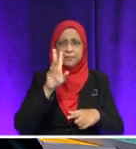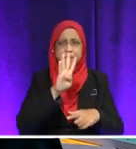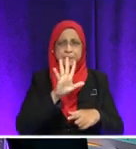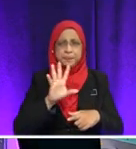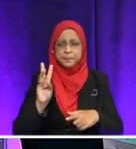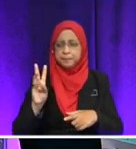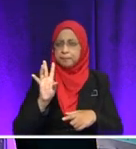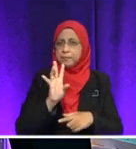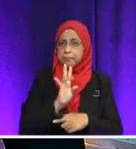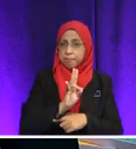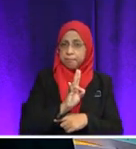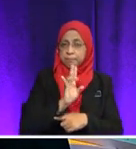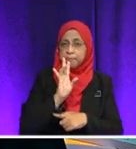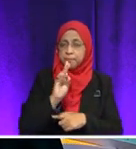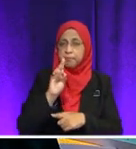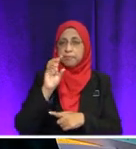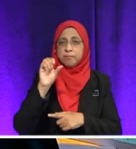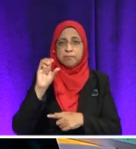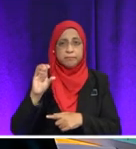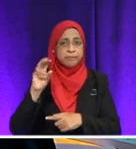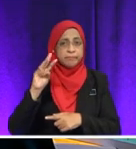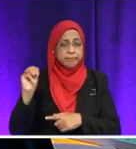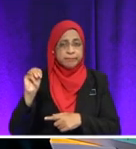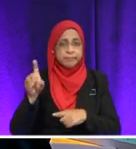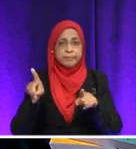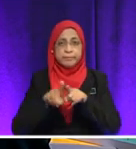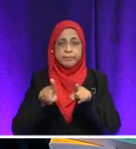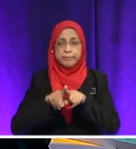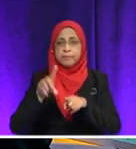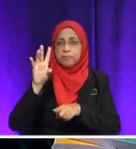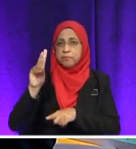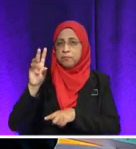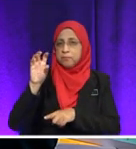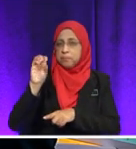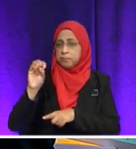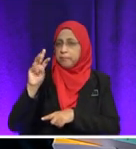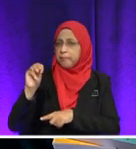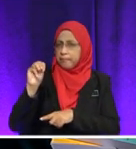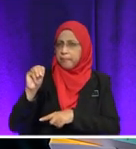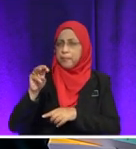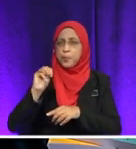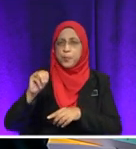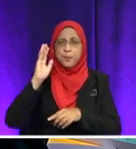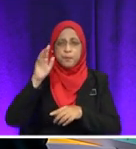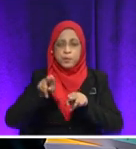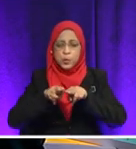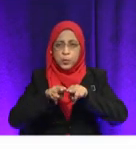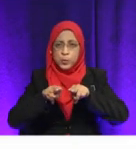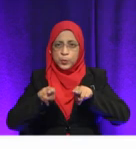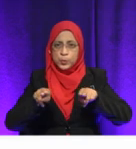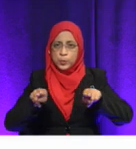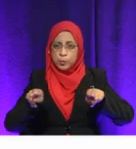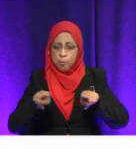7 7 cm bersamaan dengan 70 mm jadi ukur ya